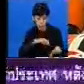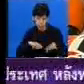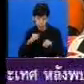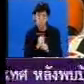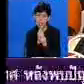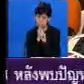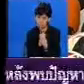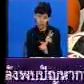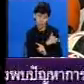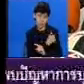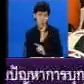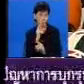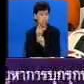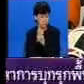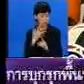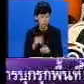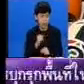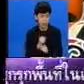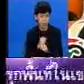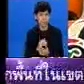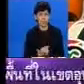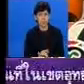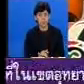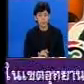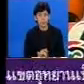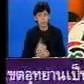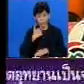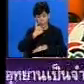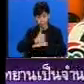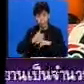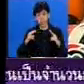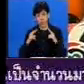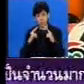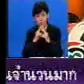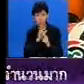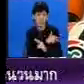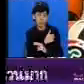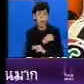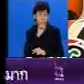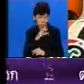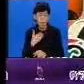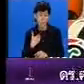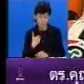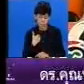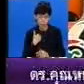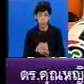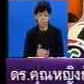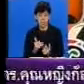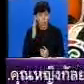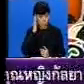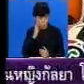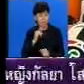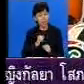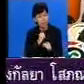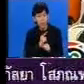การตามมาตรฐานขององค์การอนามัยโลกด้านนายวิทยาแก้วพระดายรัฐมนตรีว่าการกระทรวงสาธารณสุขเปิดเผยว่าในวันพรุ่งนี้